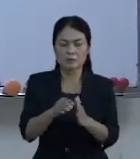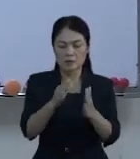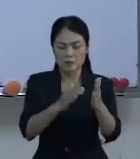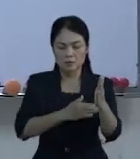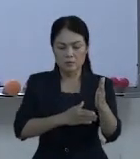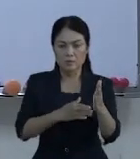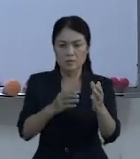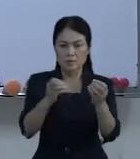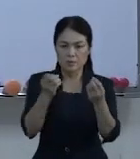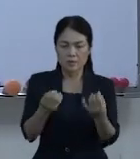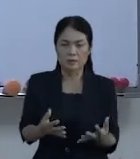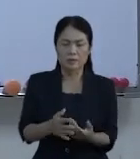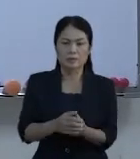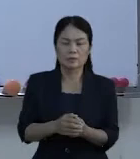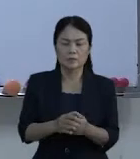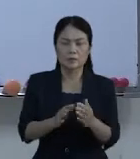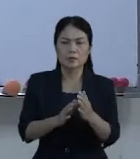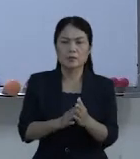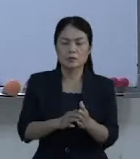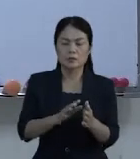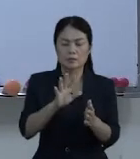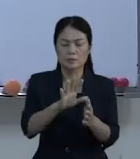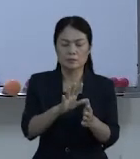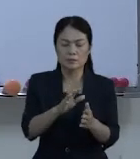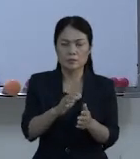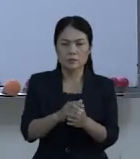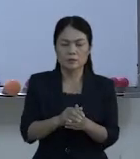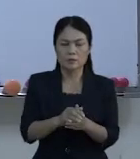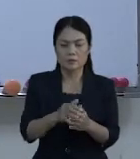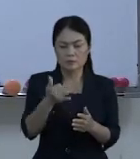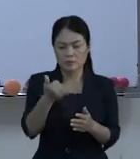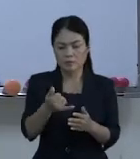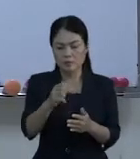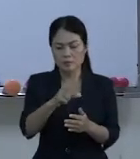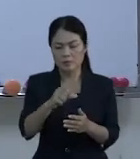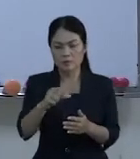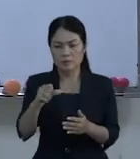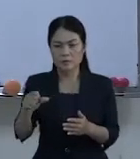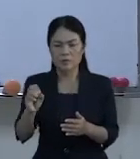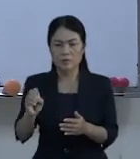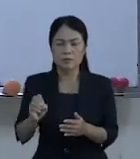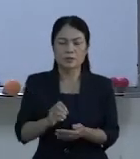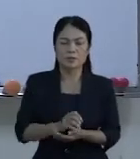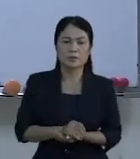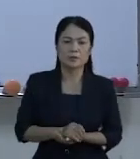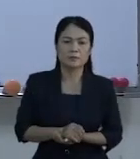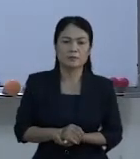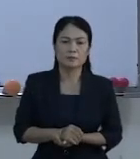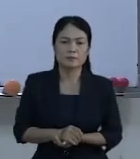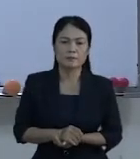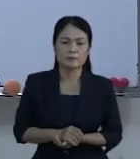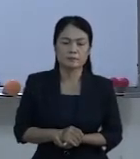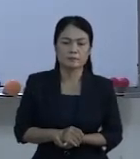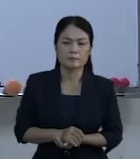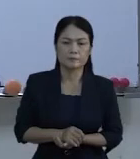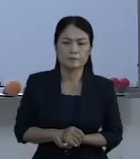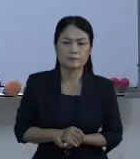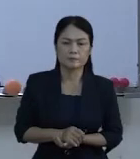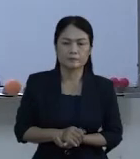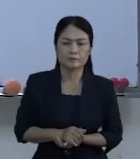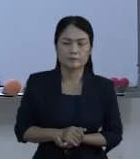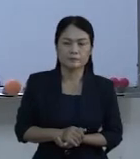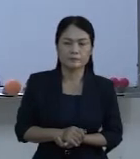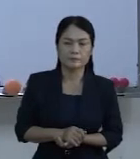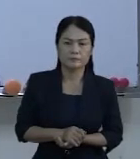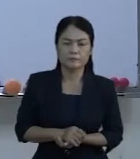một cột chọt tới trấm pram liên pram muối muối sàn và tới pram liên pram muối muối sàn này để pram liên muối